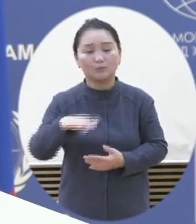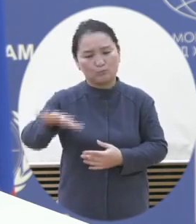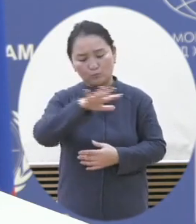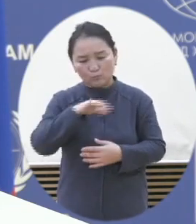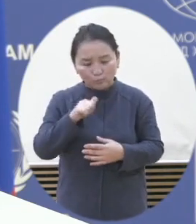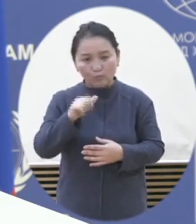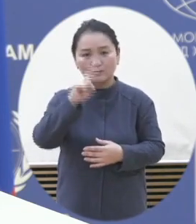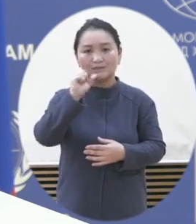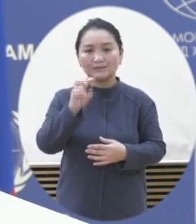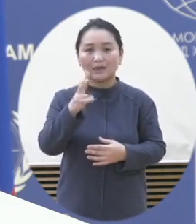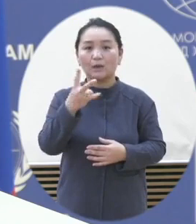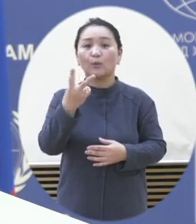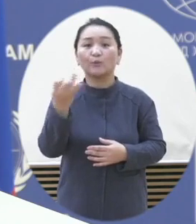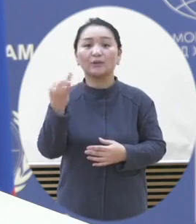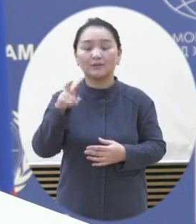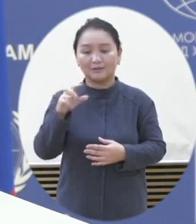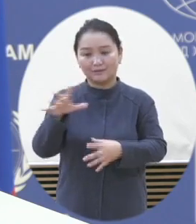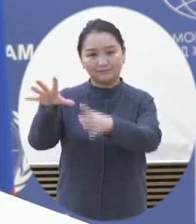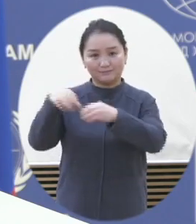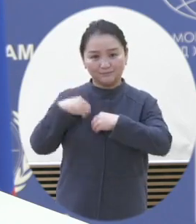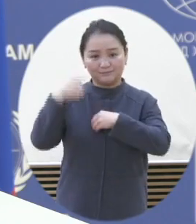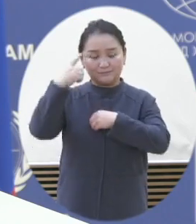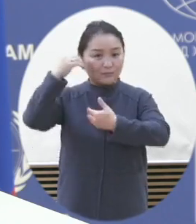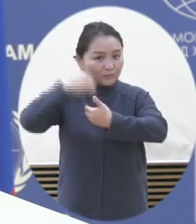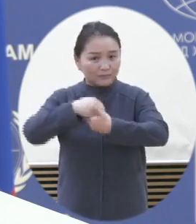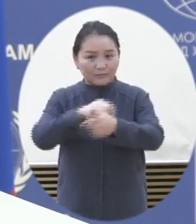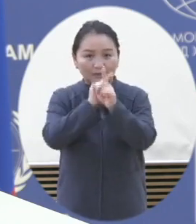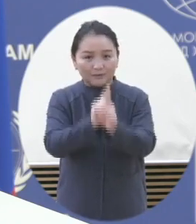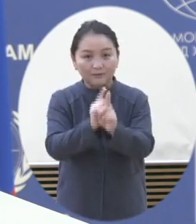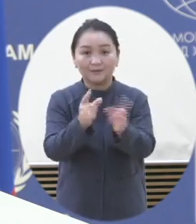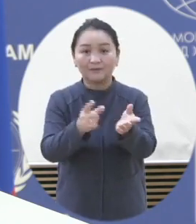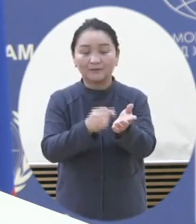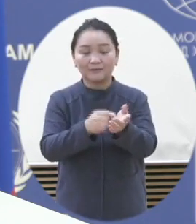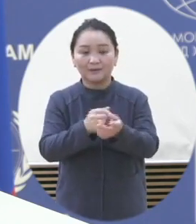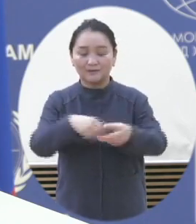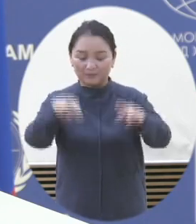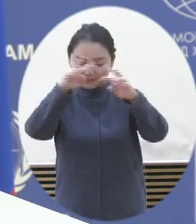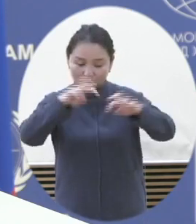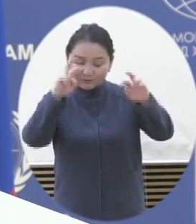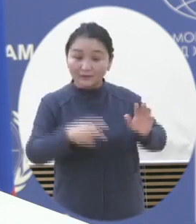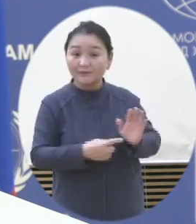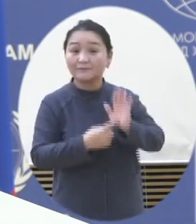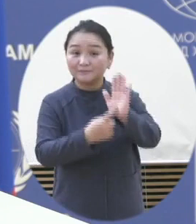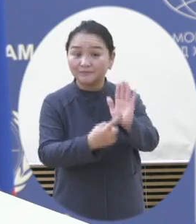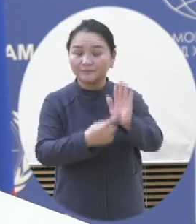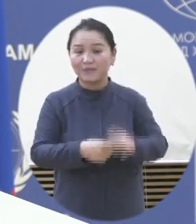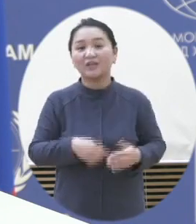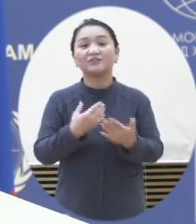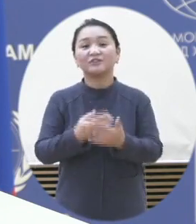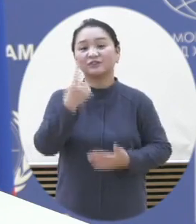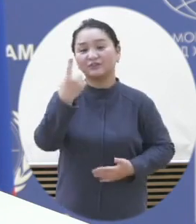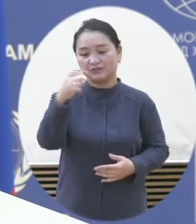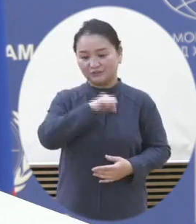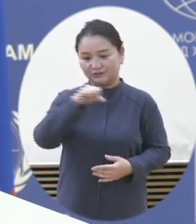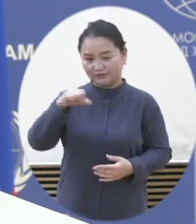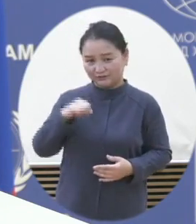зан үйлүүдийг одоо хөвшүүлэх шаардлагатай юм а гэдэг нь энэ хүү судалгаанаас одоо харагдсан байгаа маа гэх. Тэгэхээр бид нар одоо шинэ нэг иргэн бусад улс орнуудын